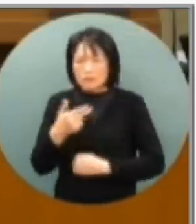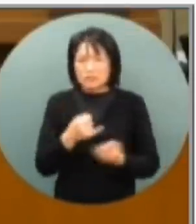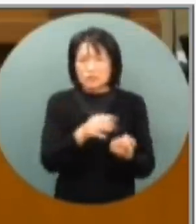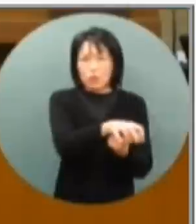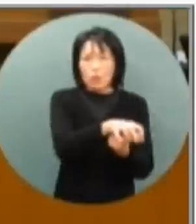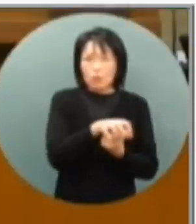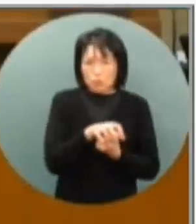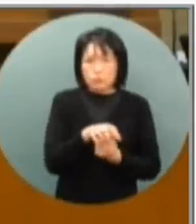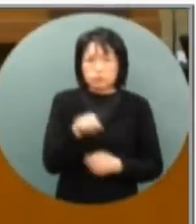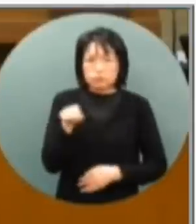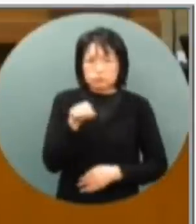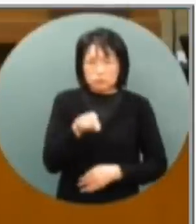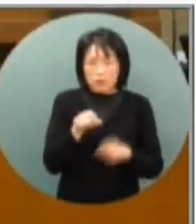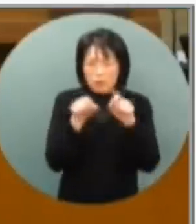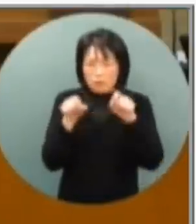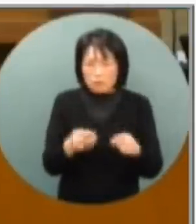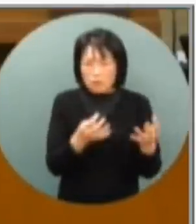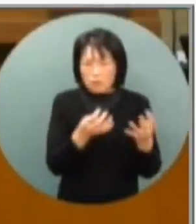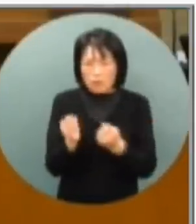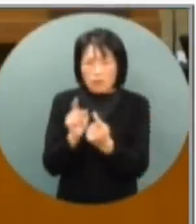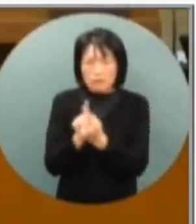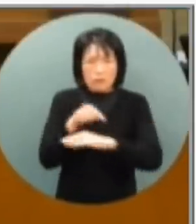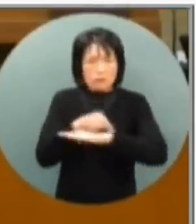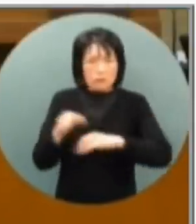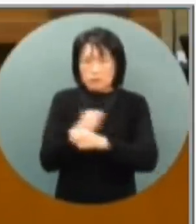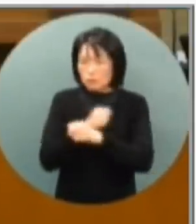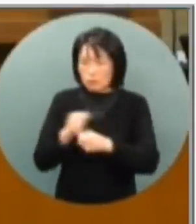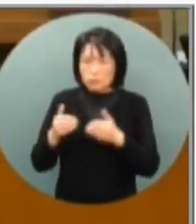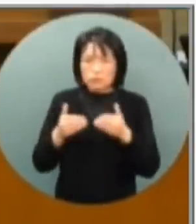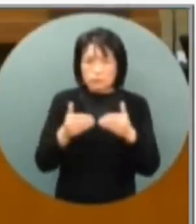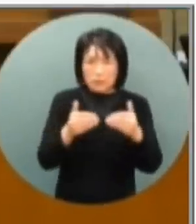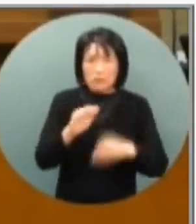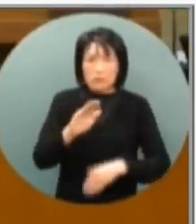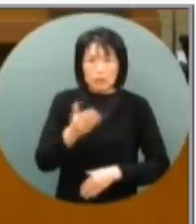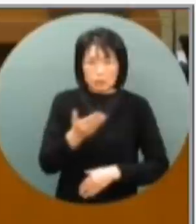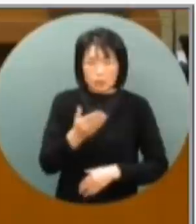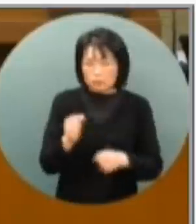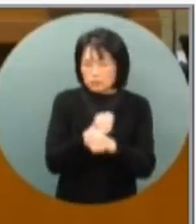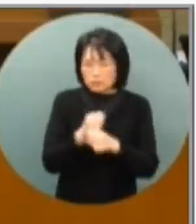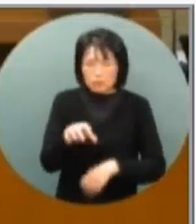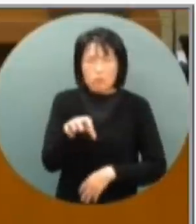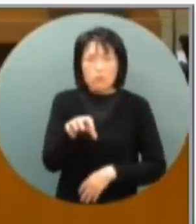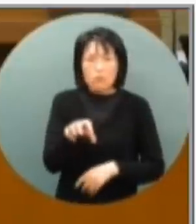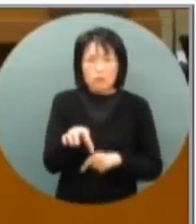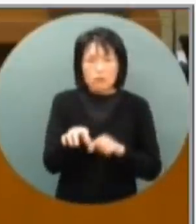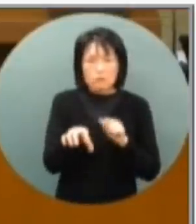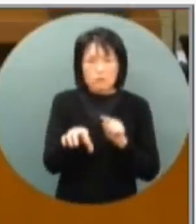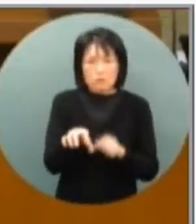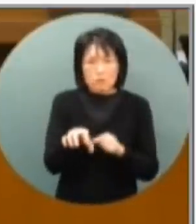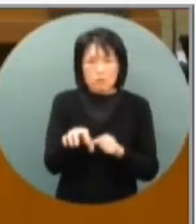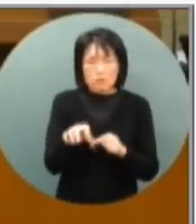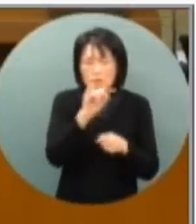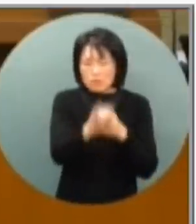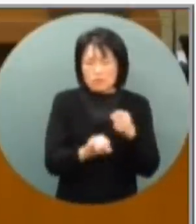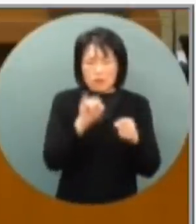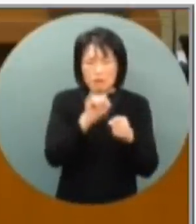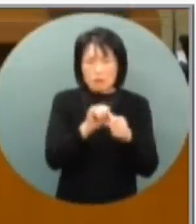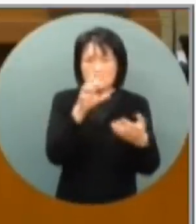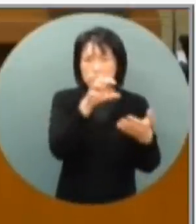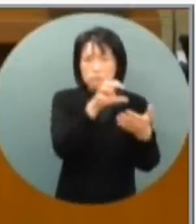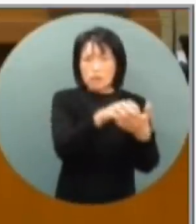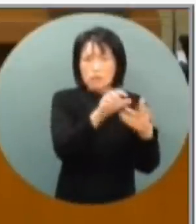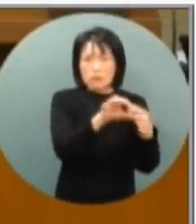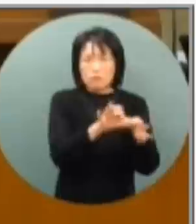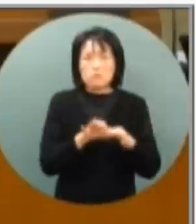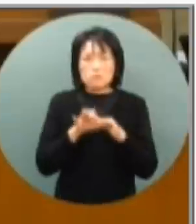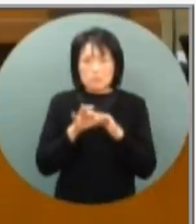童話対策事業をこれまでもやってきましたが、そういう事業箇所をネットに掲載することによって、